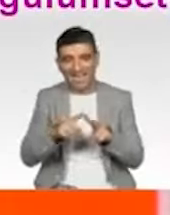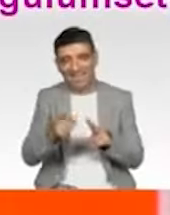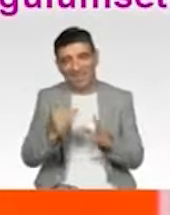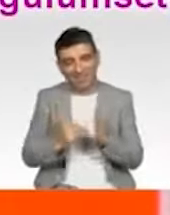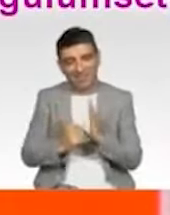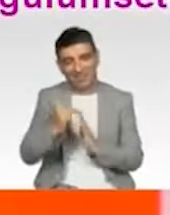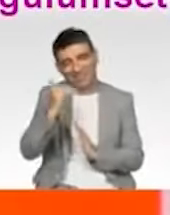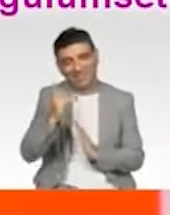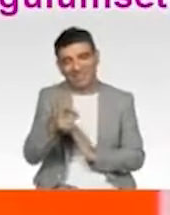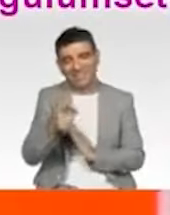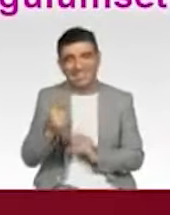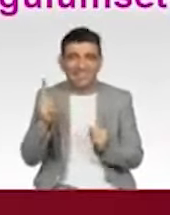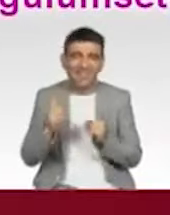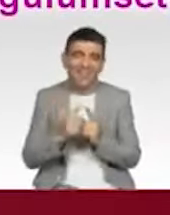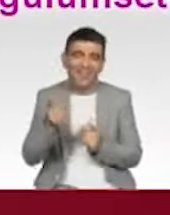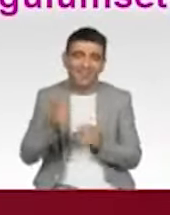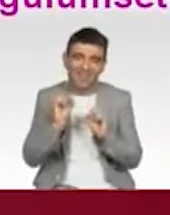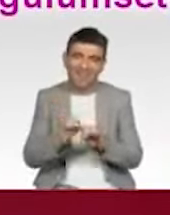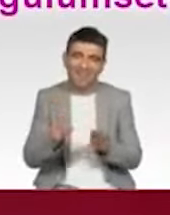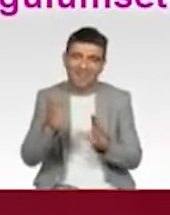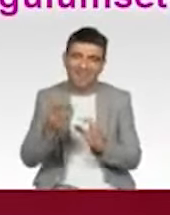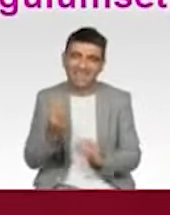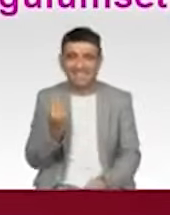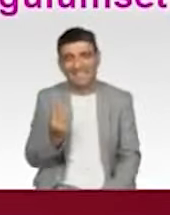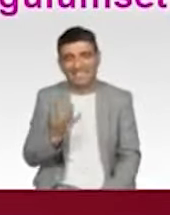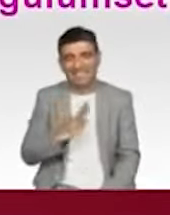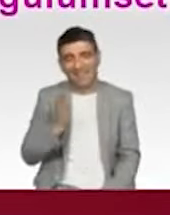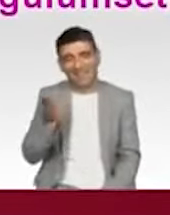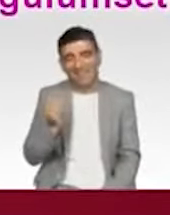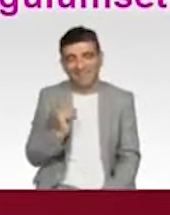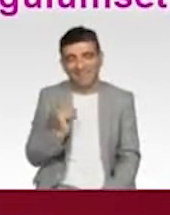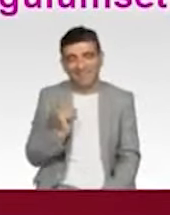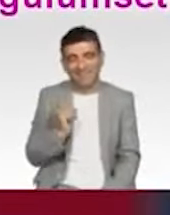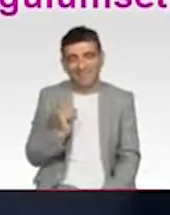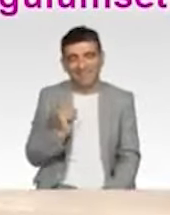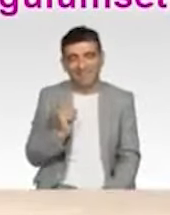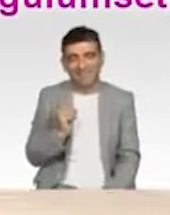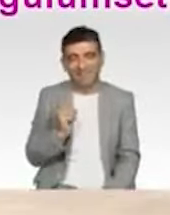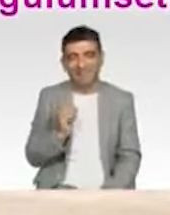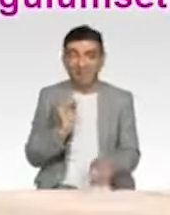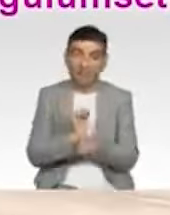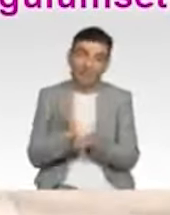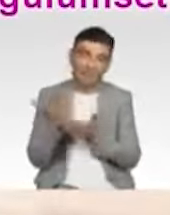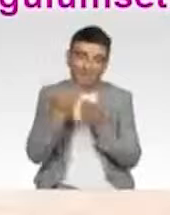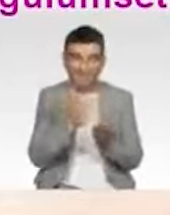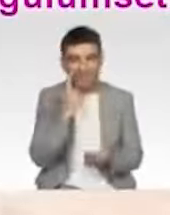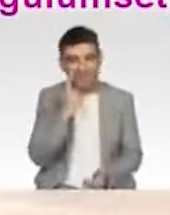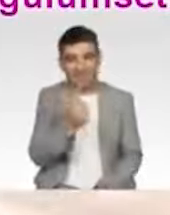Kısaltıyorsa da bırakın onlar kısaltsın ya. Yani. İyi ki varlar. Hadi gidelim mutfağa.